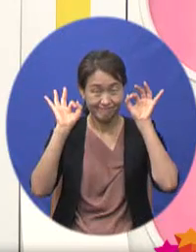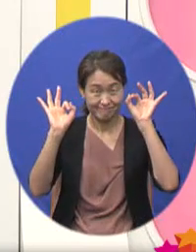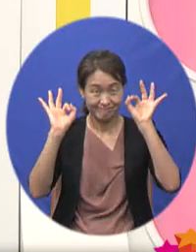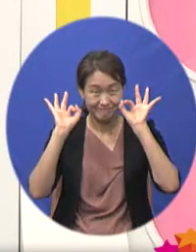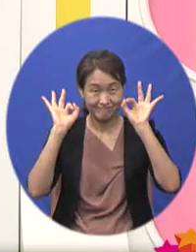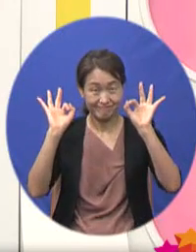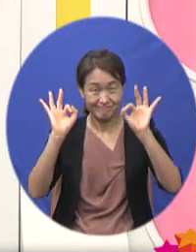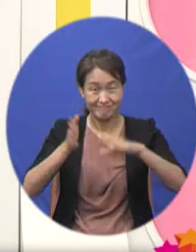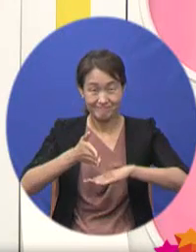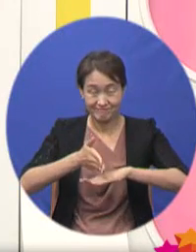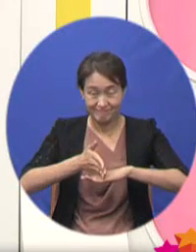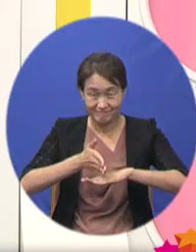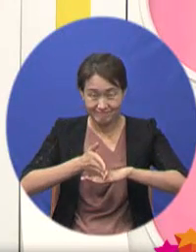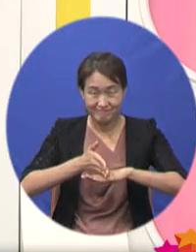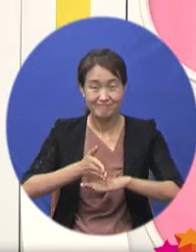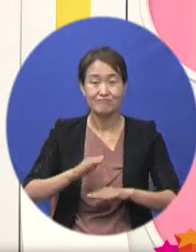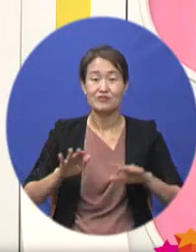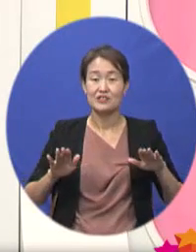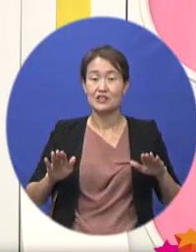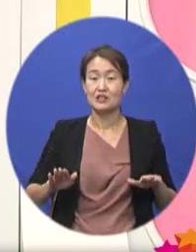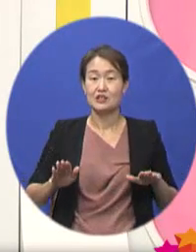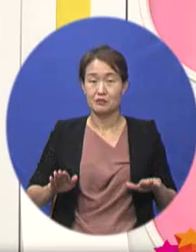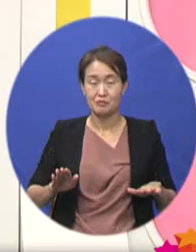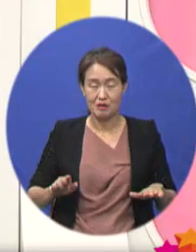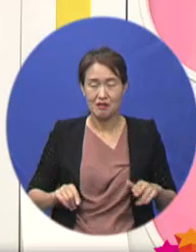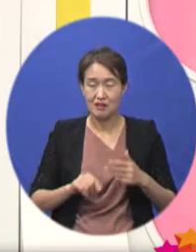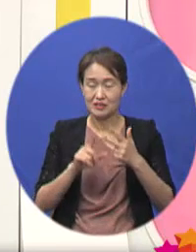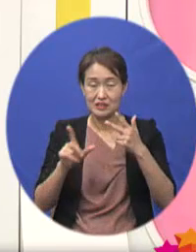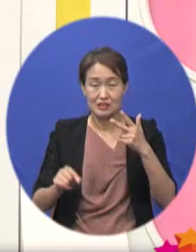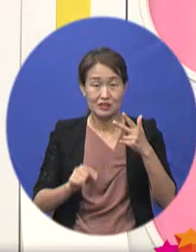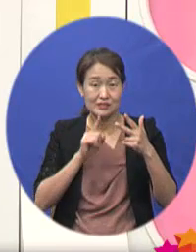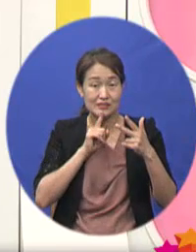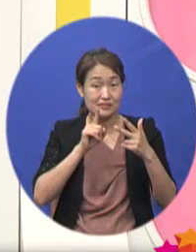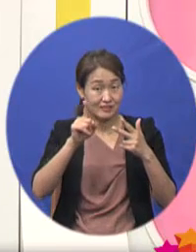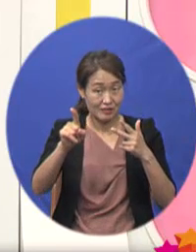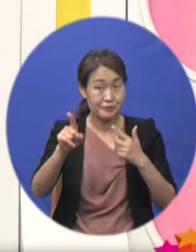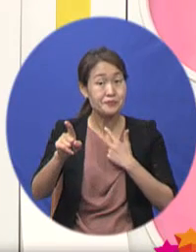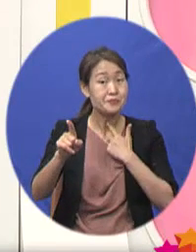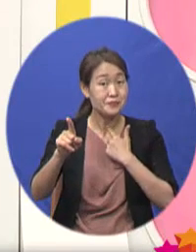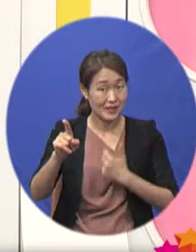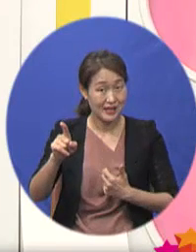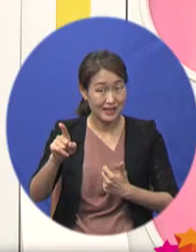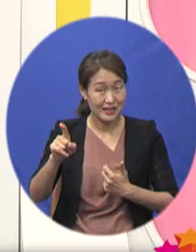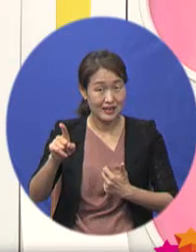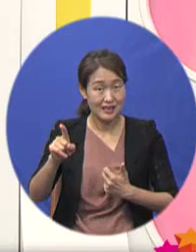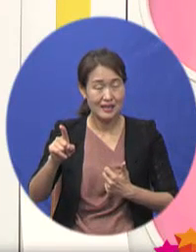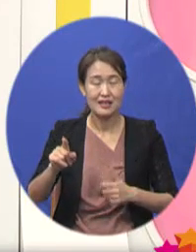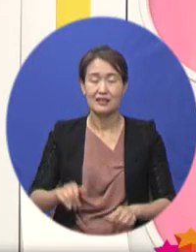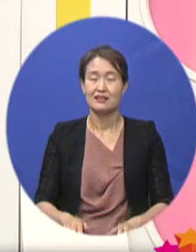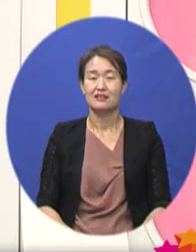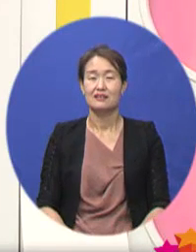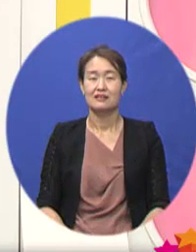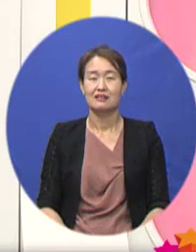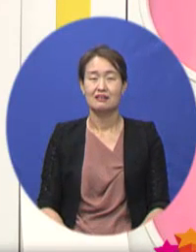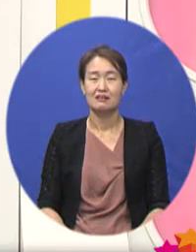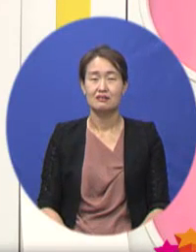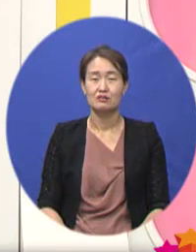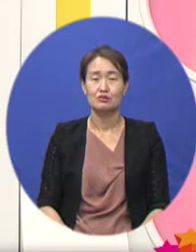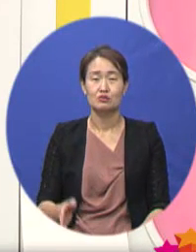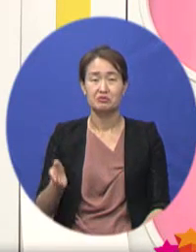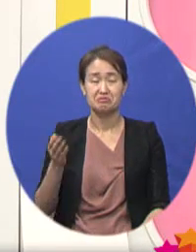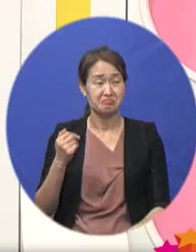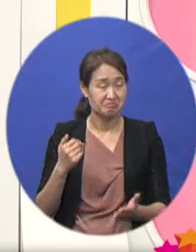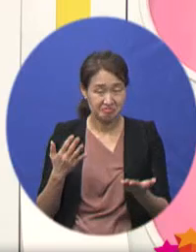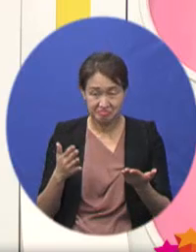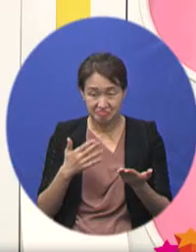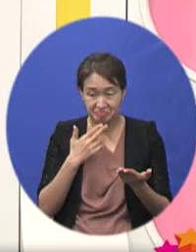네, 고맙습니다. 예. 1월 달에 내가 신청을 했는데요. 예, 예. 1월 달에 안 나왔더라고요.